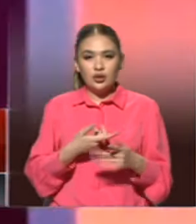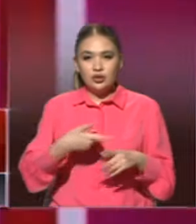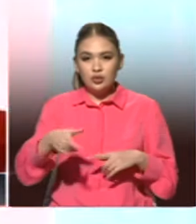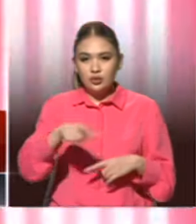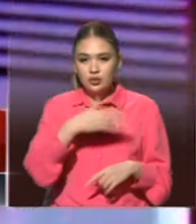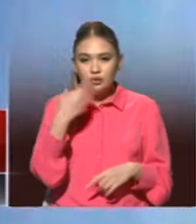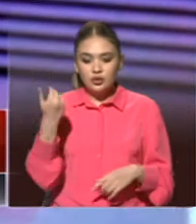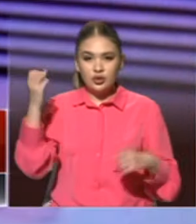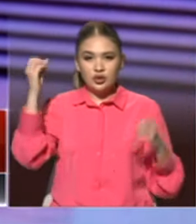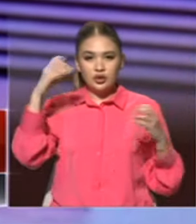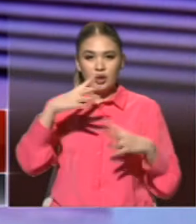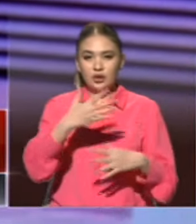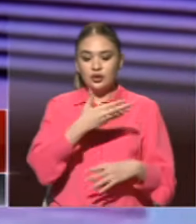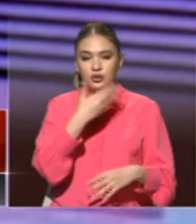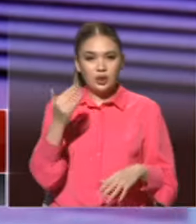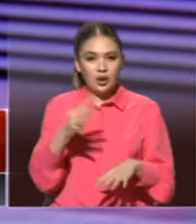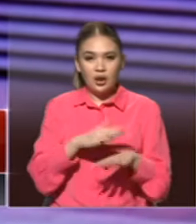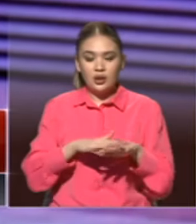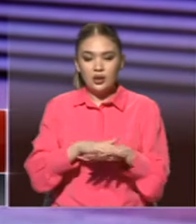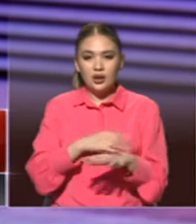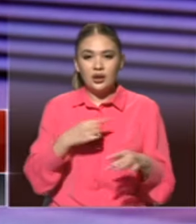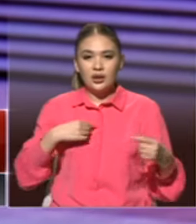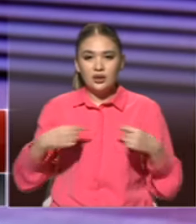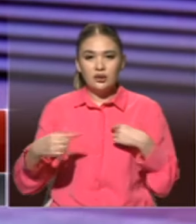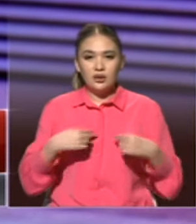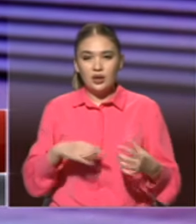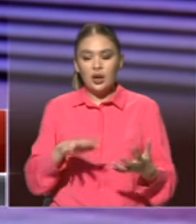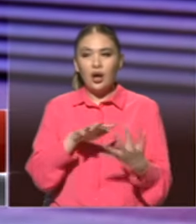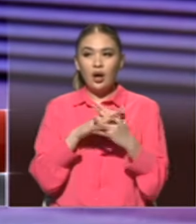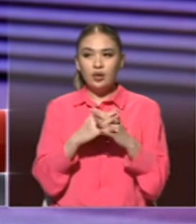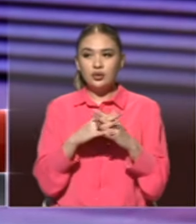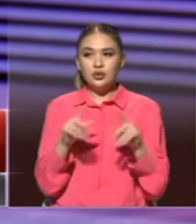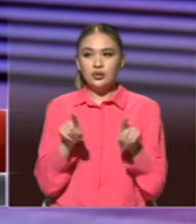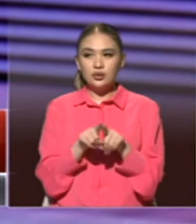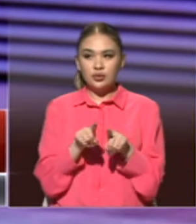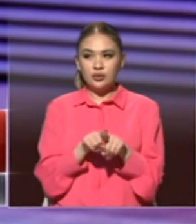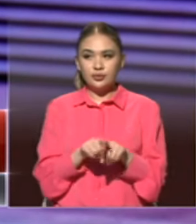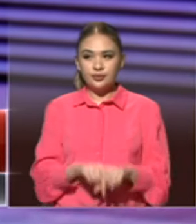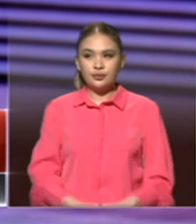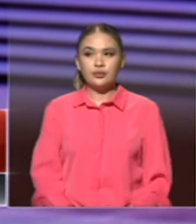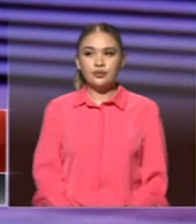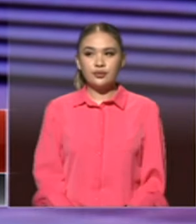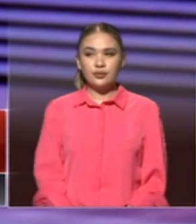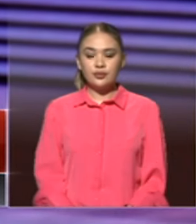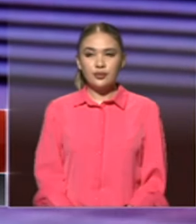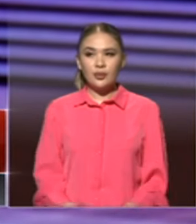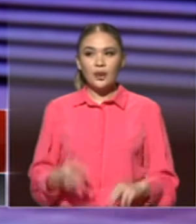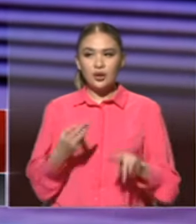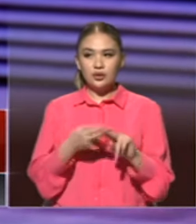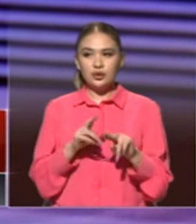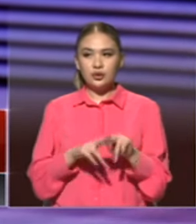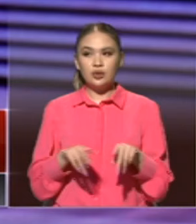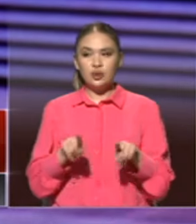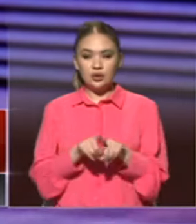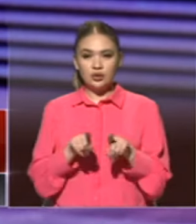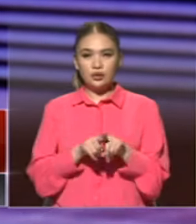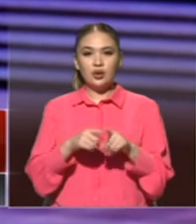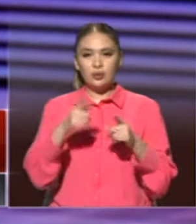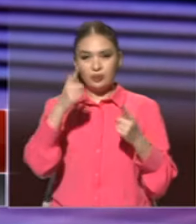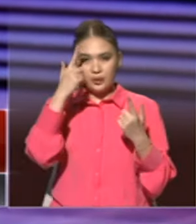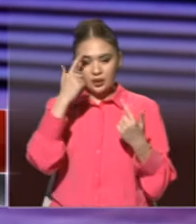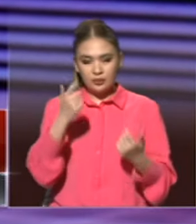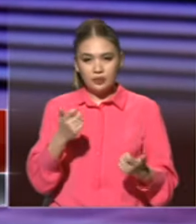жоқ. Халық қиналып отыр. Кейінгі ауылдарда сондай жағдай болады. Бүгін ғана қарадық біз. Ол мәселені әрине біз есепке ала